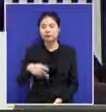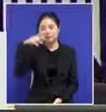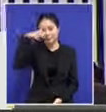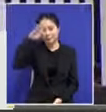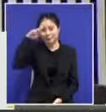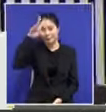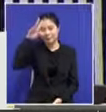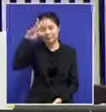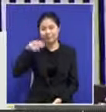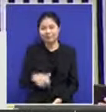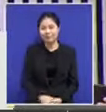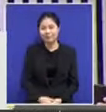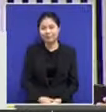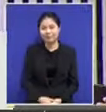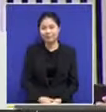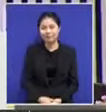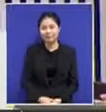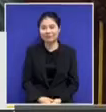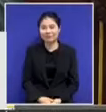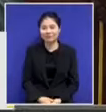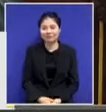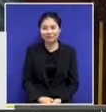รจึงรุ่งเรืองกิจค่ะ